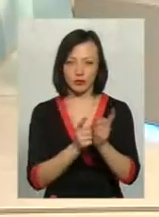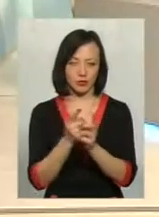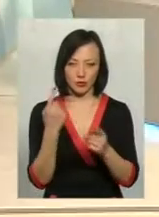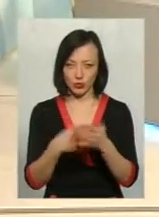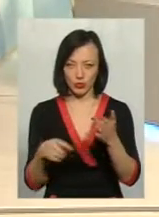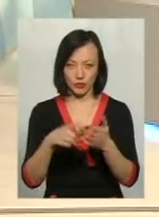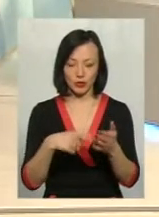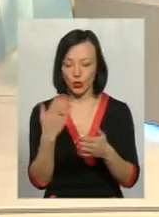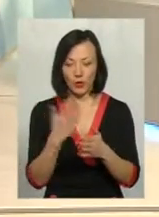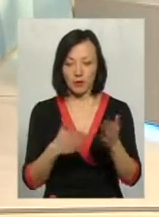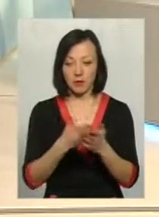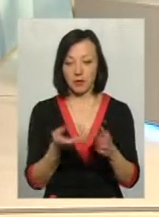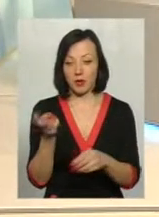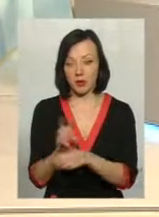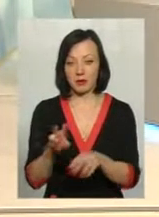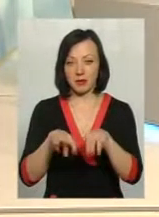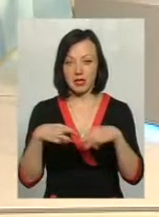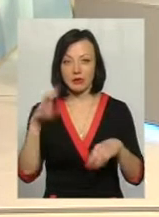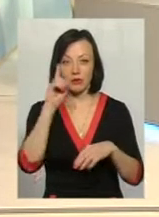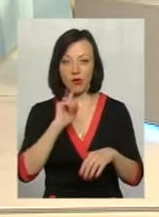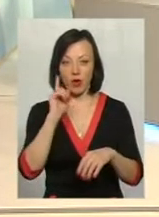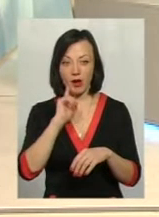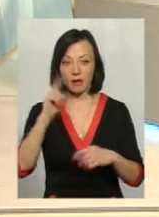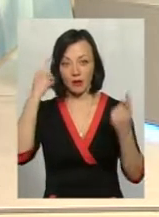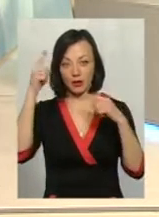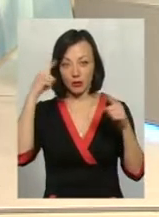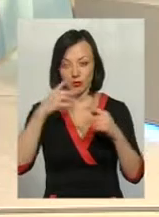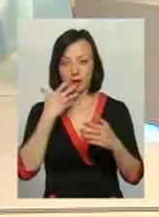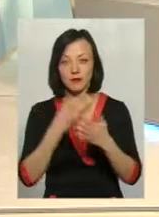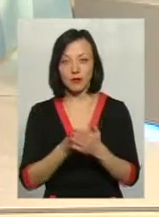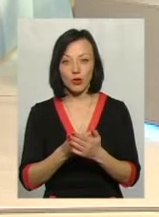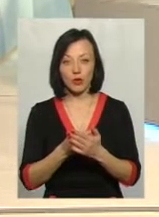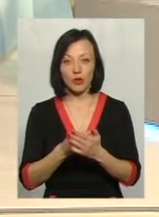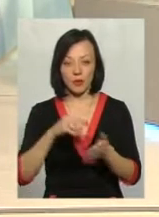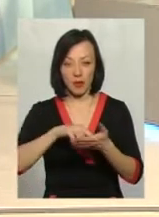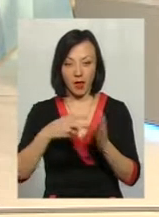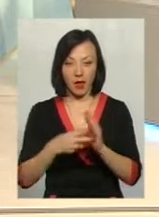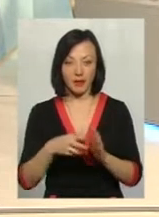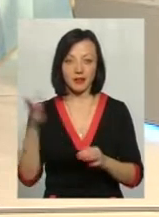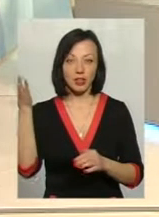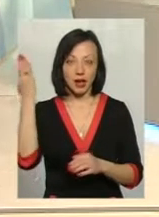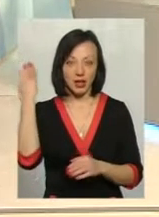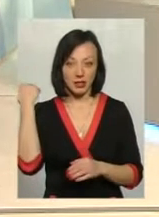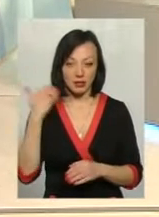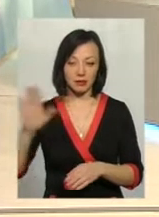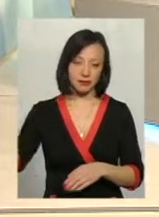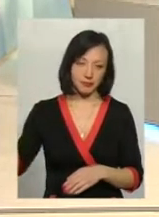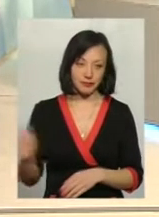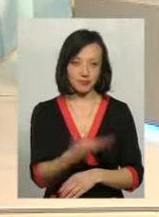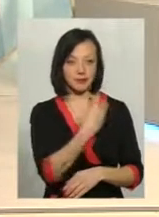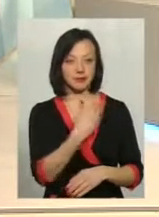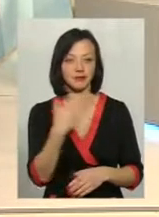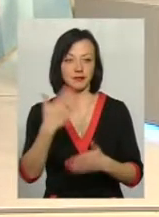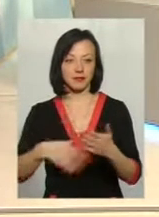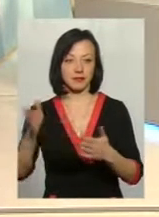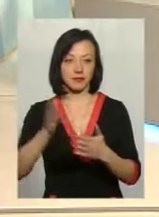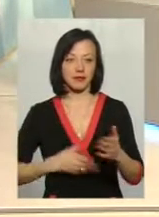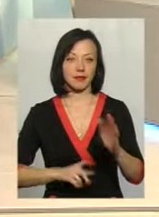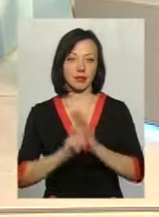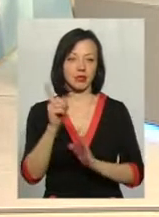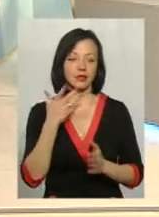по-інакшому. Приходив міністр, поки він придумував свою концепцію. Це все, що було раніше, не годиться, відкидалось, починаємо починав